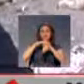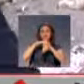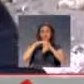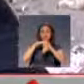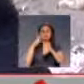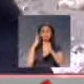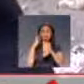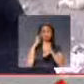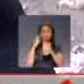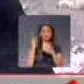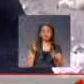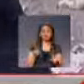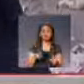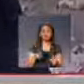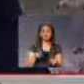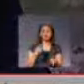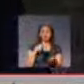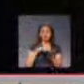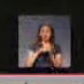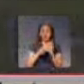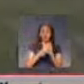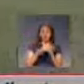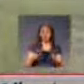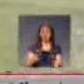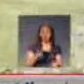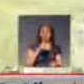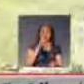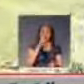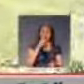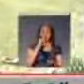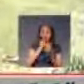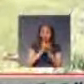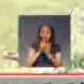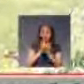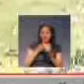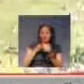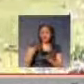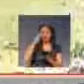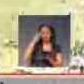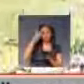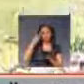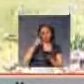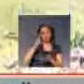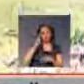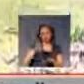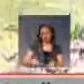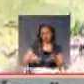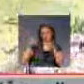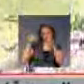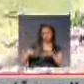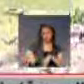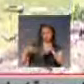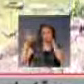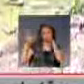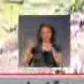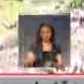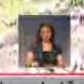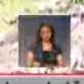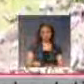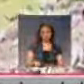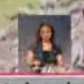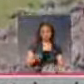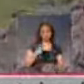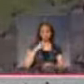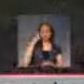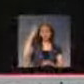الناموس، واولاد بنت مش قادرين يعدوا من المجاري يروحوا المدرسه، واحنا كده هاتم الوضع ده يتولانا